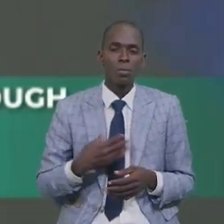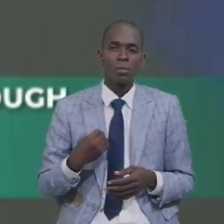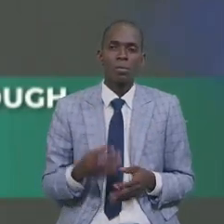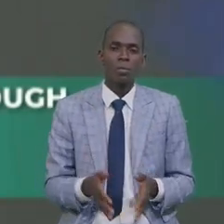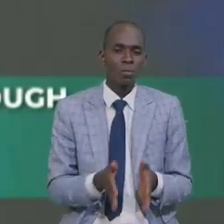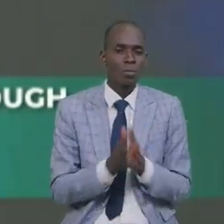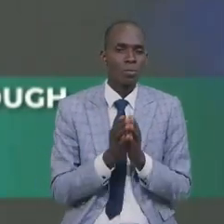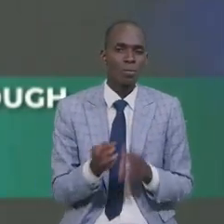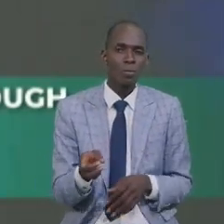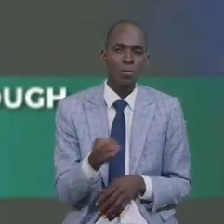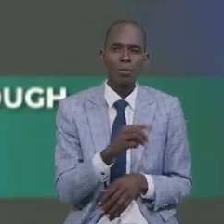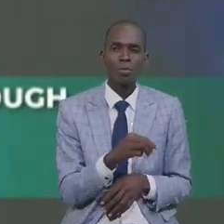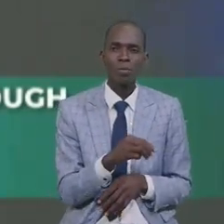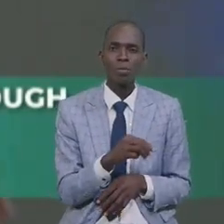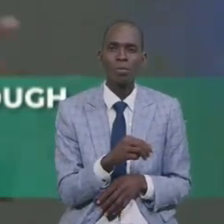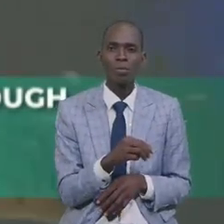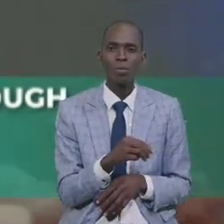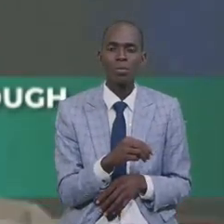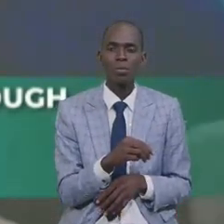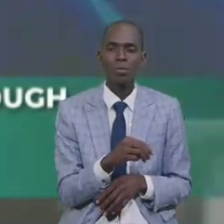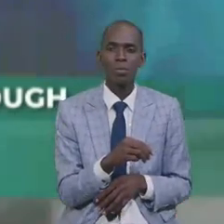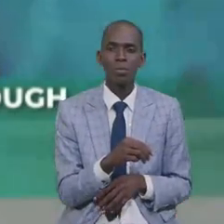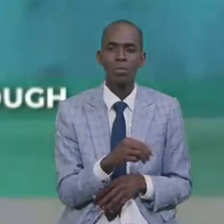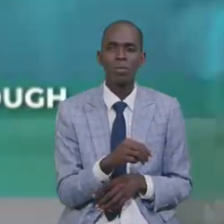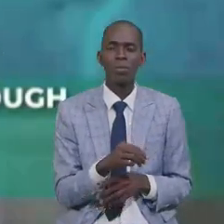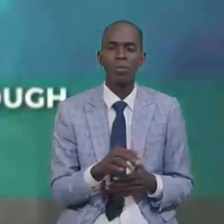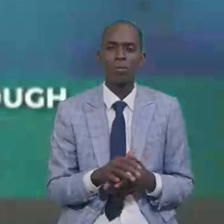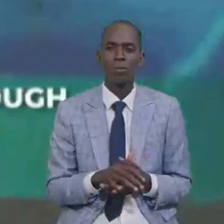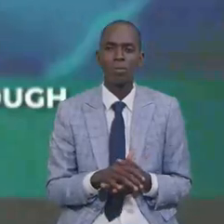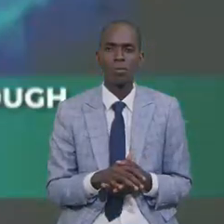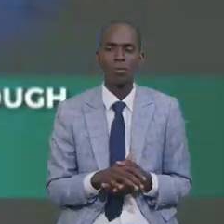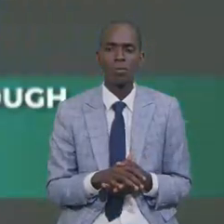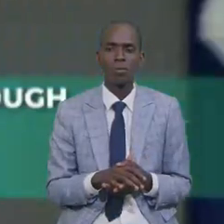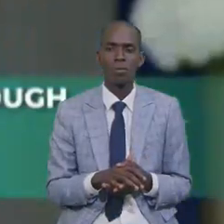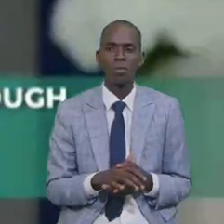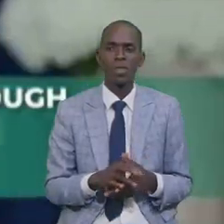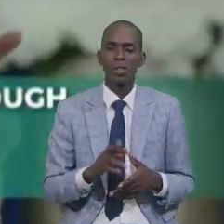Élisée, et maintenant le fer était tombé dans l'eau.